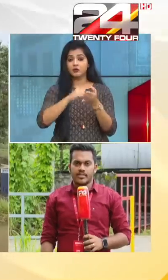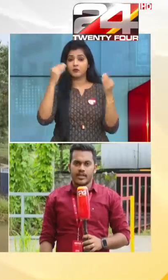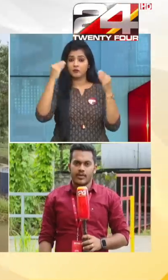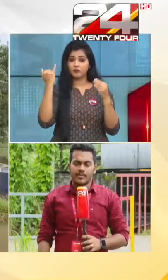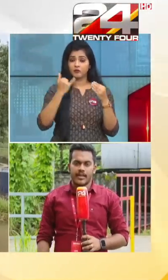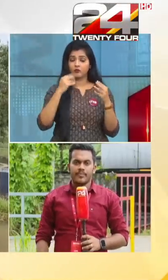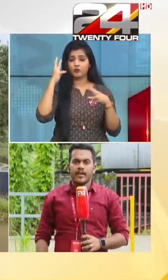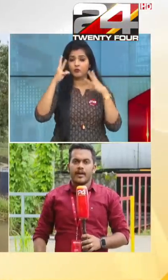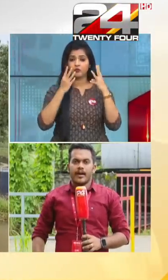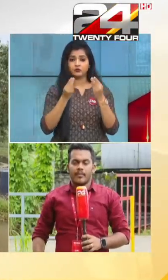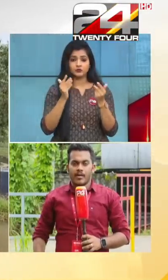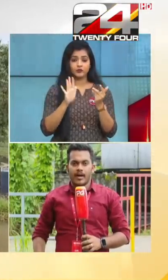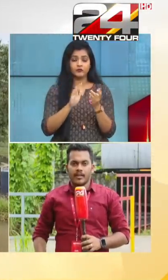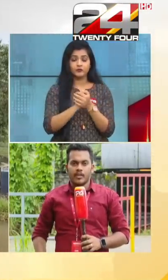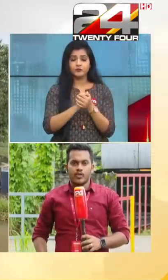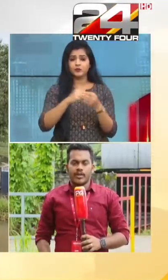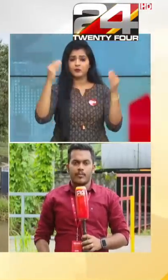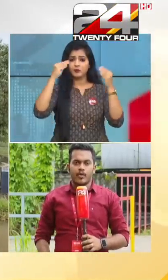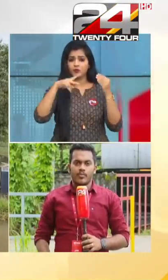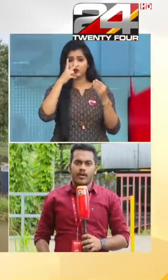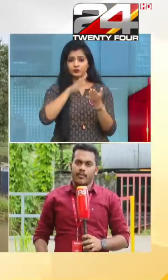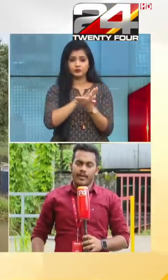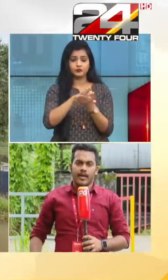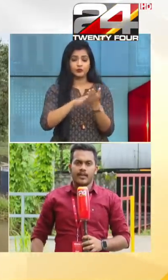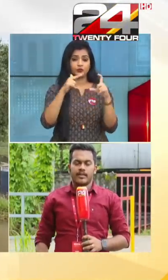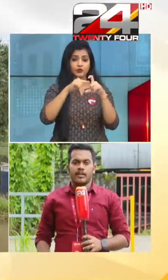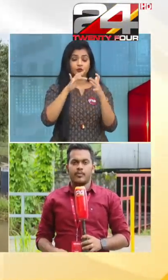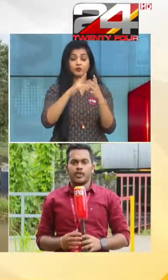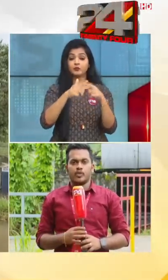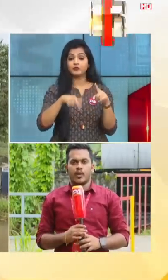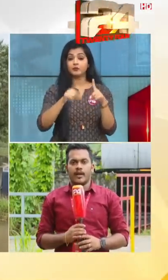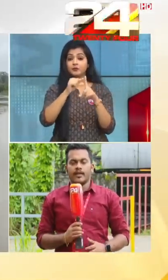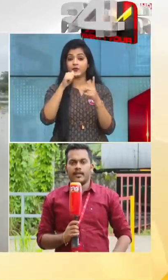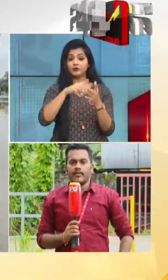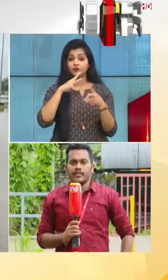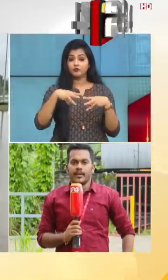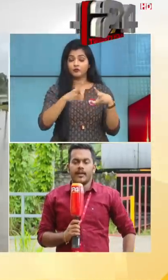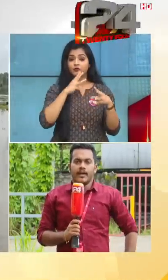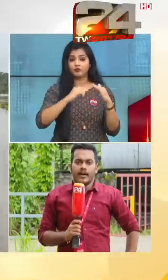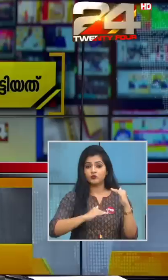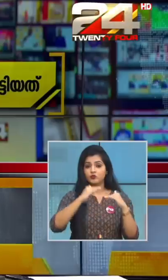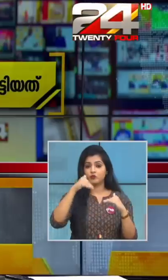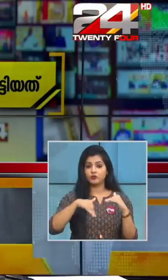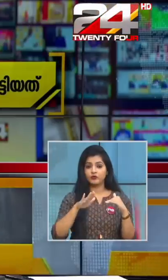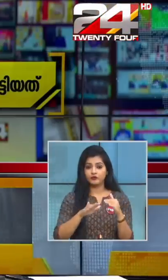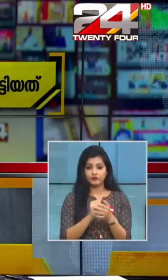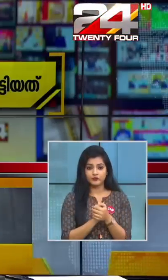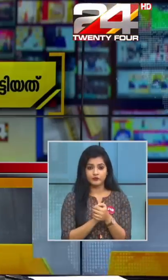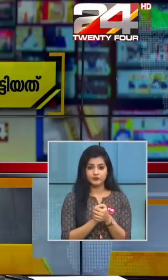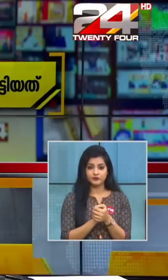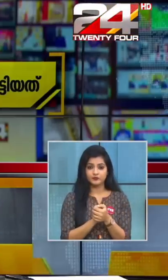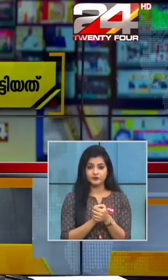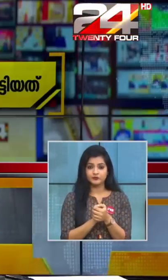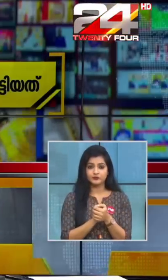എന്നുള്ളൊരു ആശങ്കയുണ്ട്. പക്ഷേ മഴ മാറി നിൽക്കുന്നു എങ്കിൽ പോലും പെരിയാറിൽ ജലനിരപ്പ് ഉയരുന്നു എന്നുള്ളതാണ് അശ്വിൻ പാലാഴി വിവരങ്ങൾ നൽകുകയായിരുന്നു കൊച്ചിയിൽ